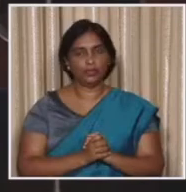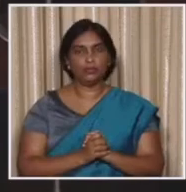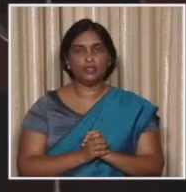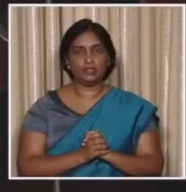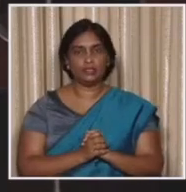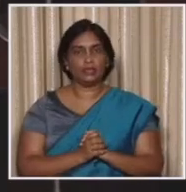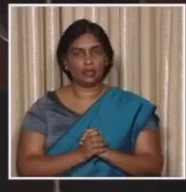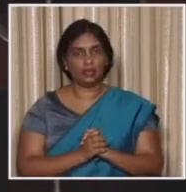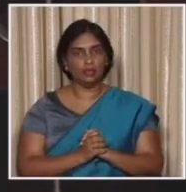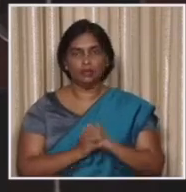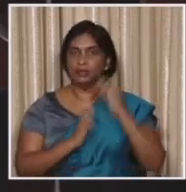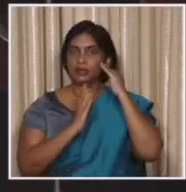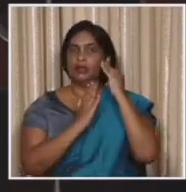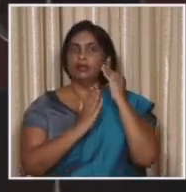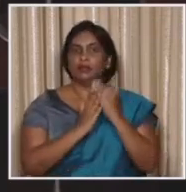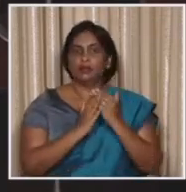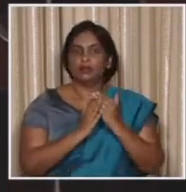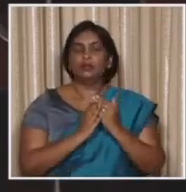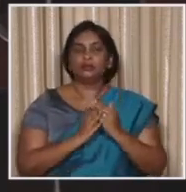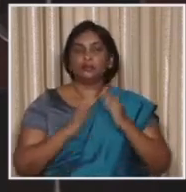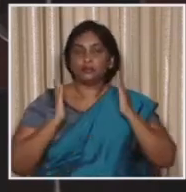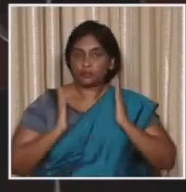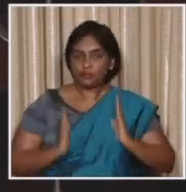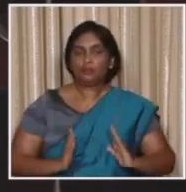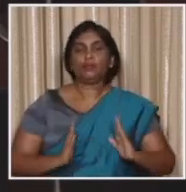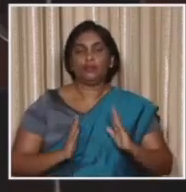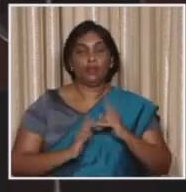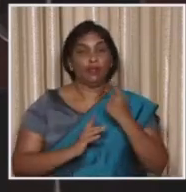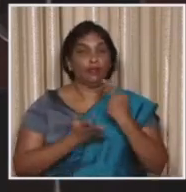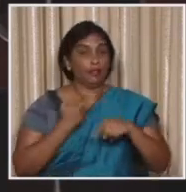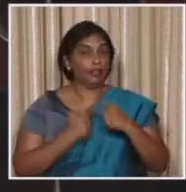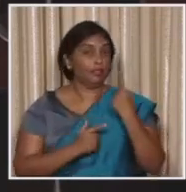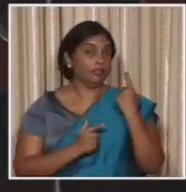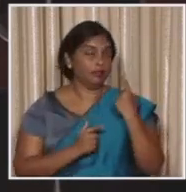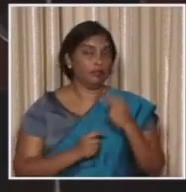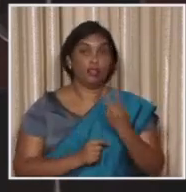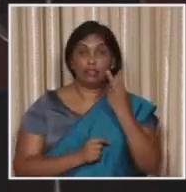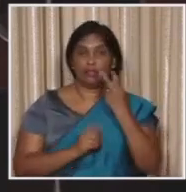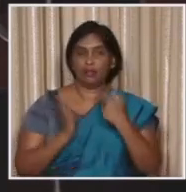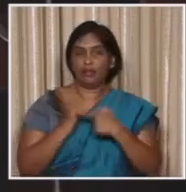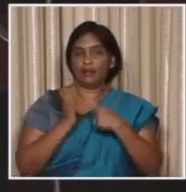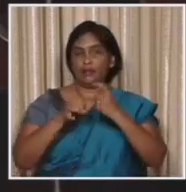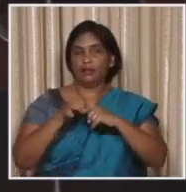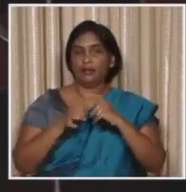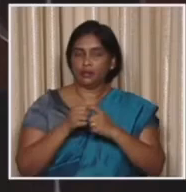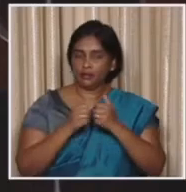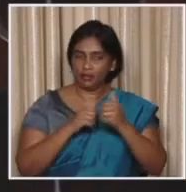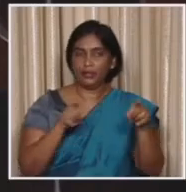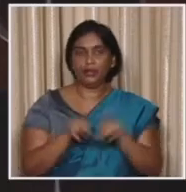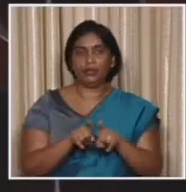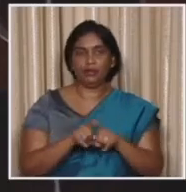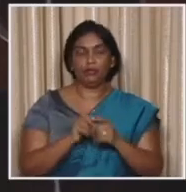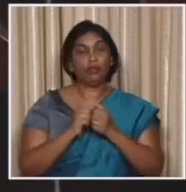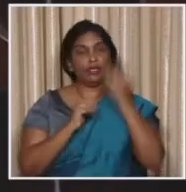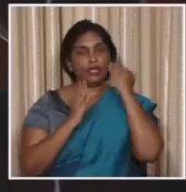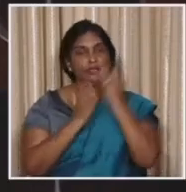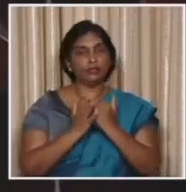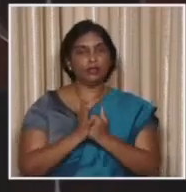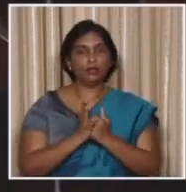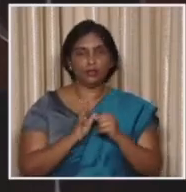සඳහා. ශල්‍ය වෛද්‍ය උපාංග සඳහා තව 1000ක් තියෙනවා. 2000ක් ටෙන්ඩර් කරන්න ඕන. මේ ඉන්න නිලධාරීන්ට මේක කරගන්න